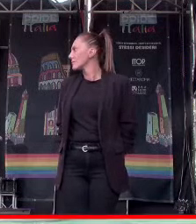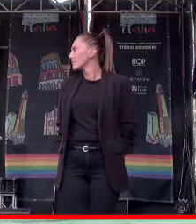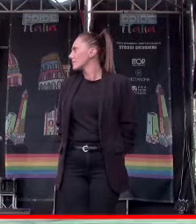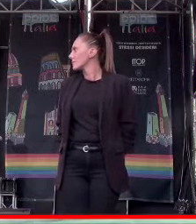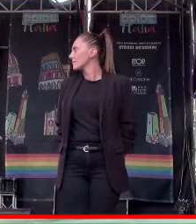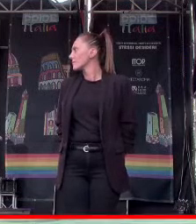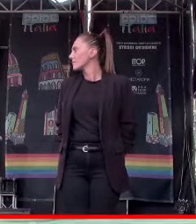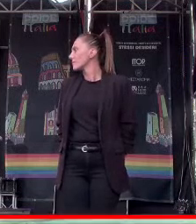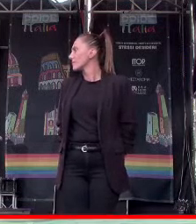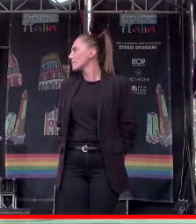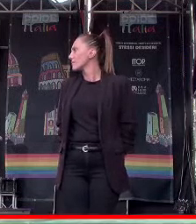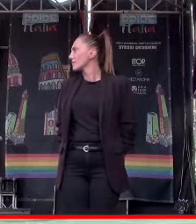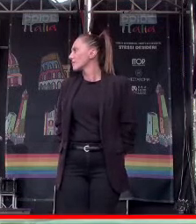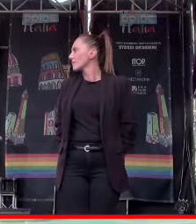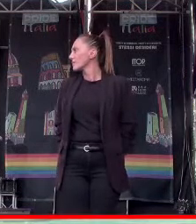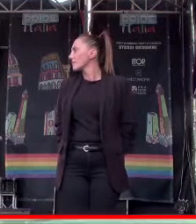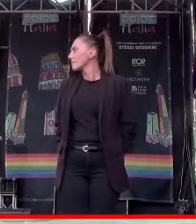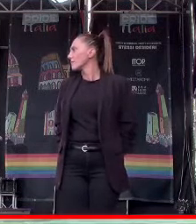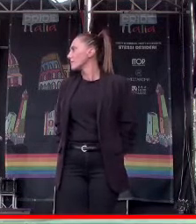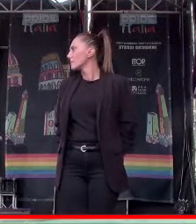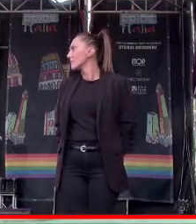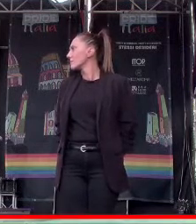Pro.